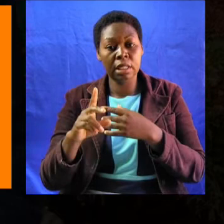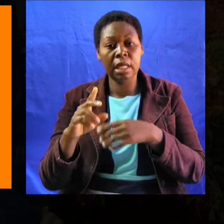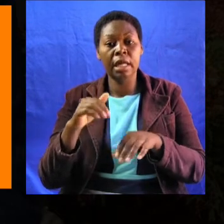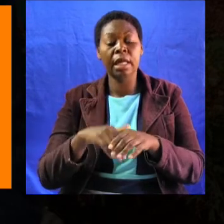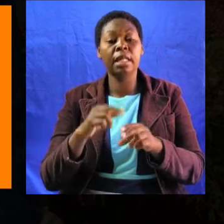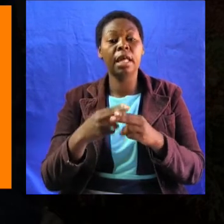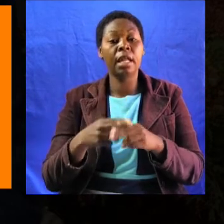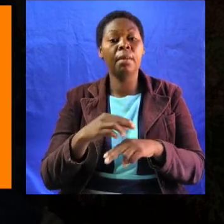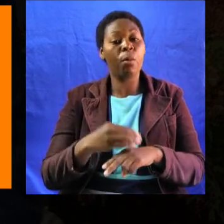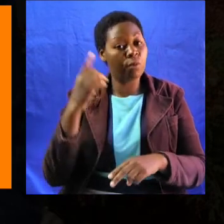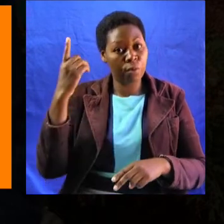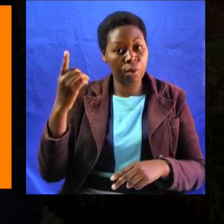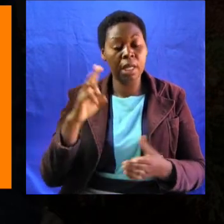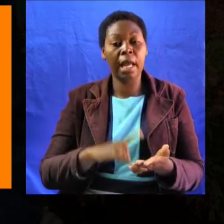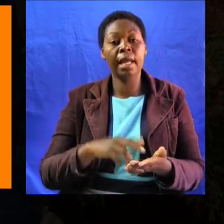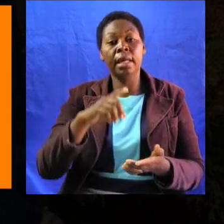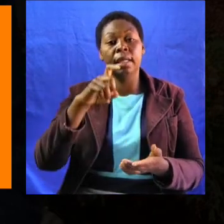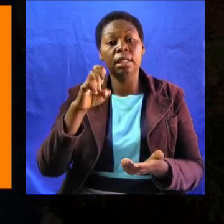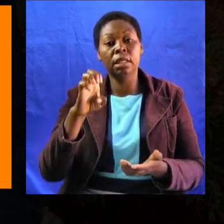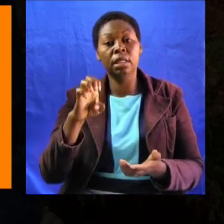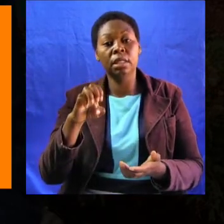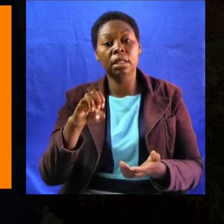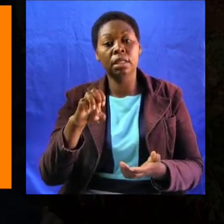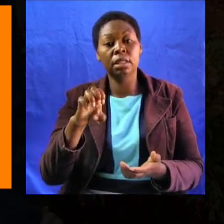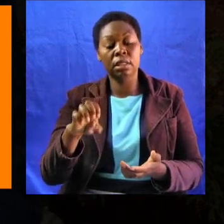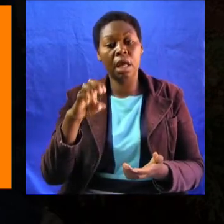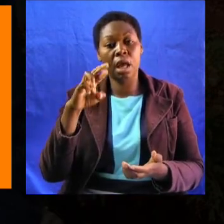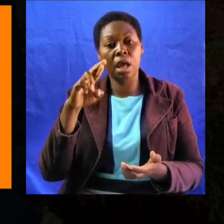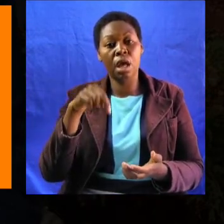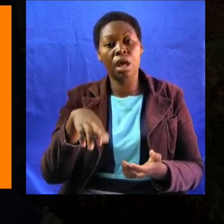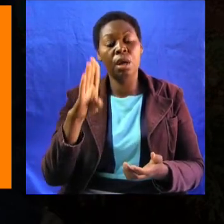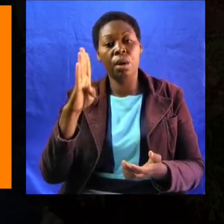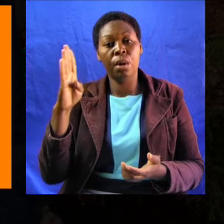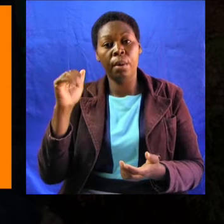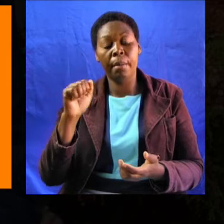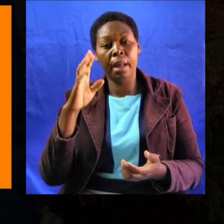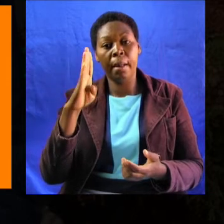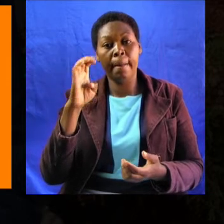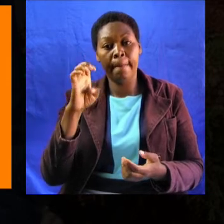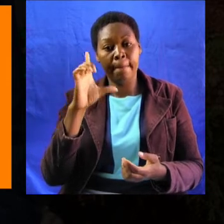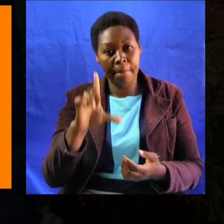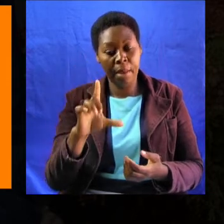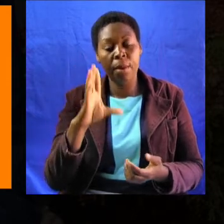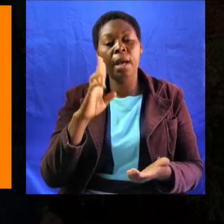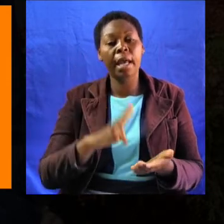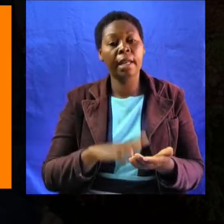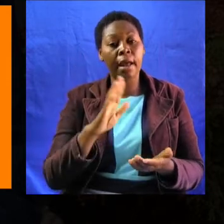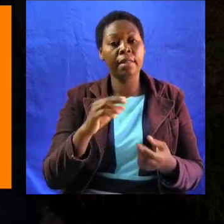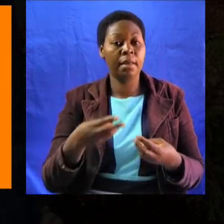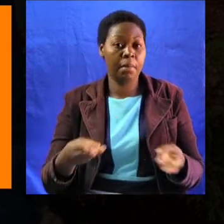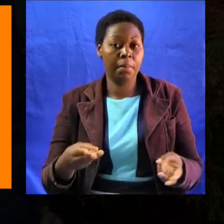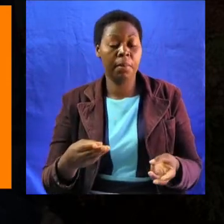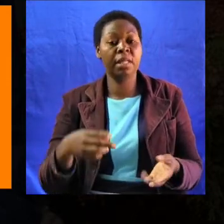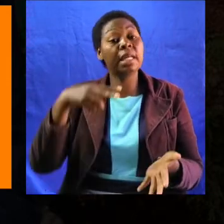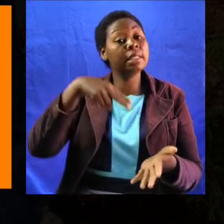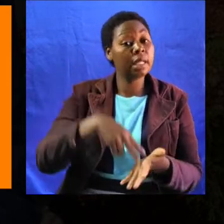Ipapo Zerubhabheri mwanakomana waShetieri naJeshua mwanakomana waJozadhaki vakasimuka vakatanga kuvaka